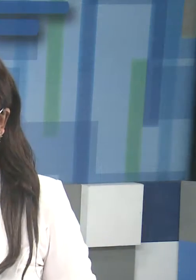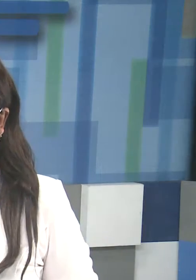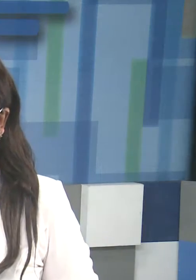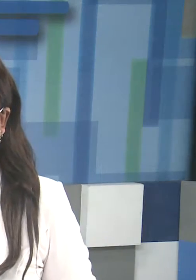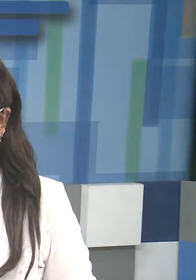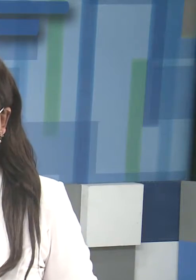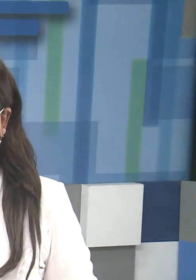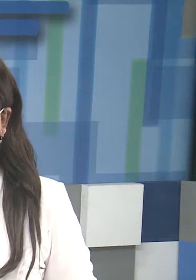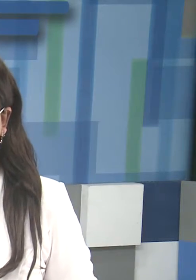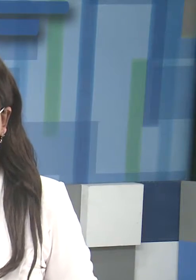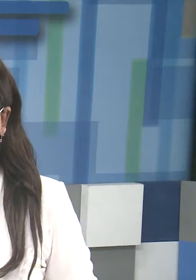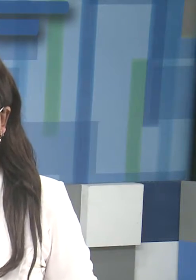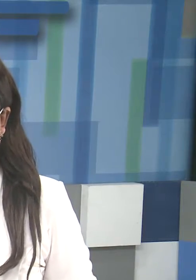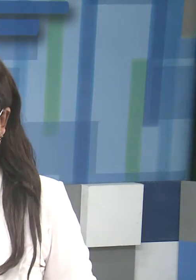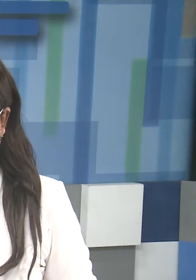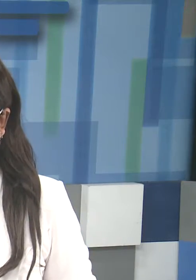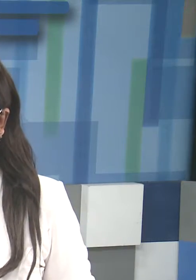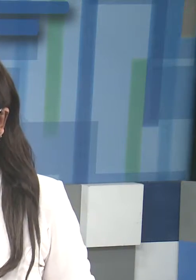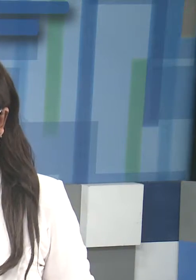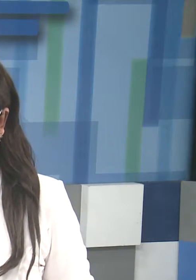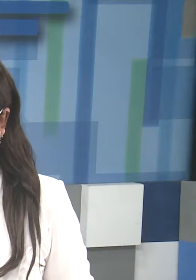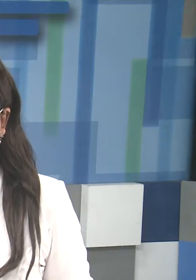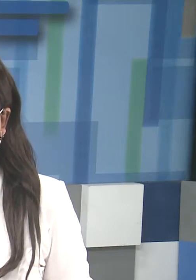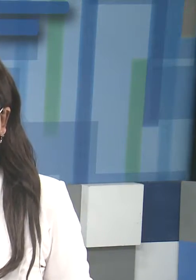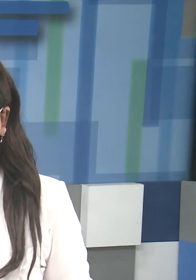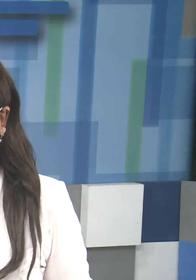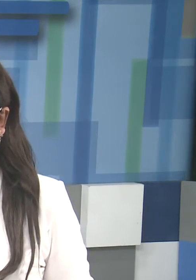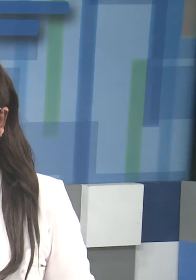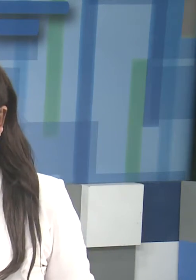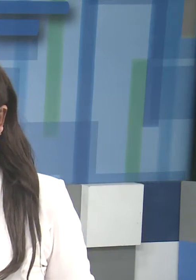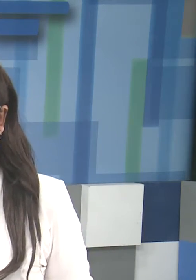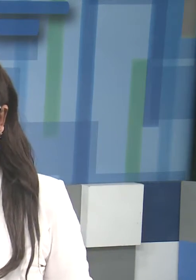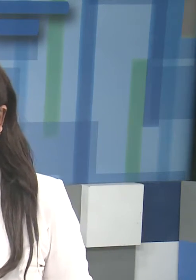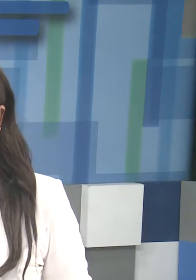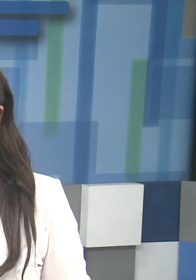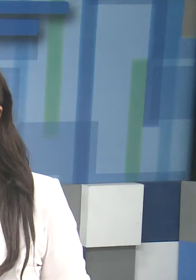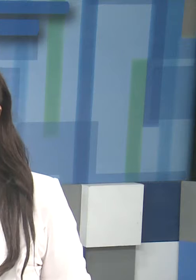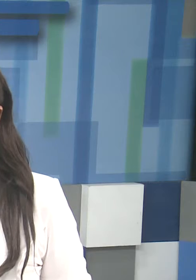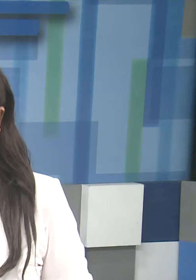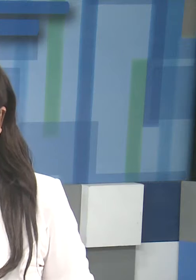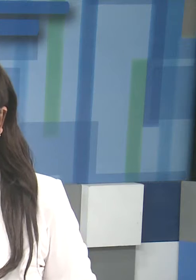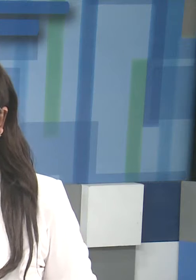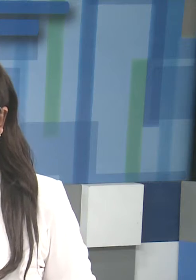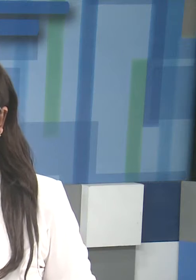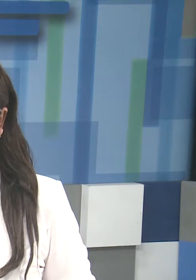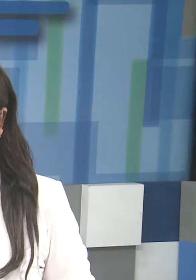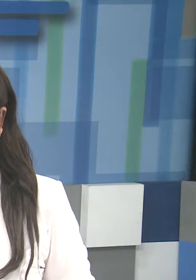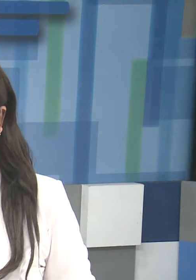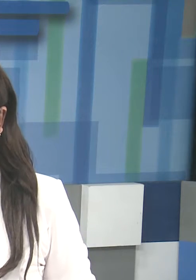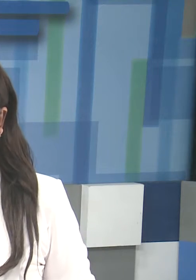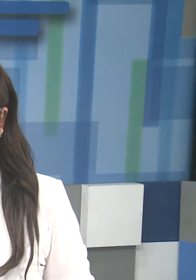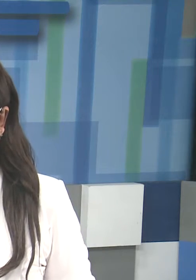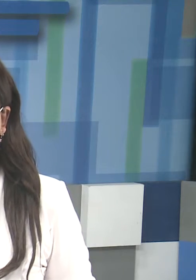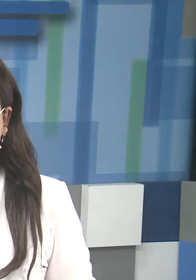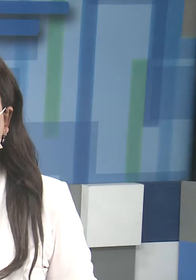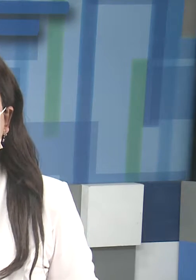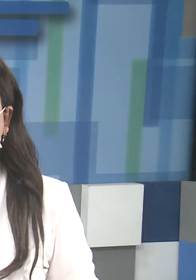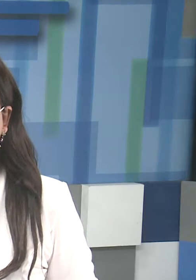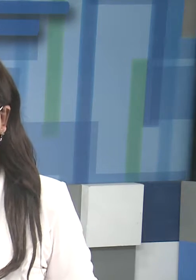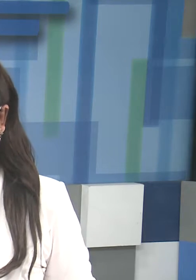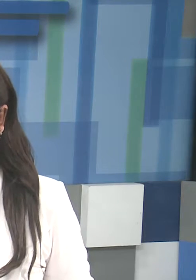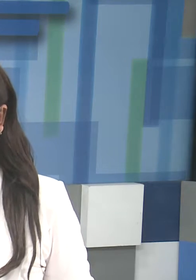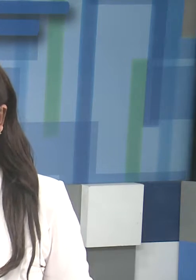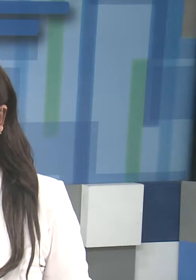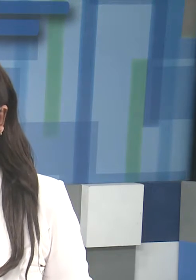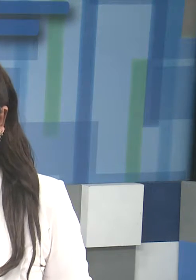所以中秋这个卡波愈来愈近哦，台南市政府嘛针对着返乡的人潮来做出防疫的相关措施。卫生局会伫